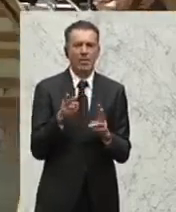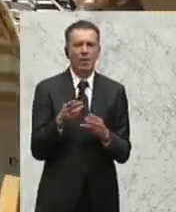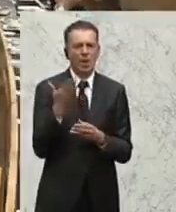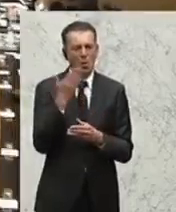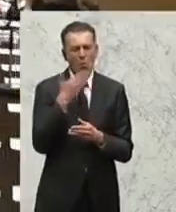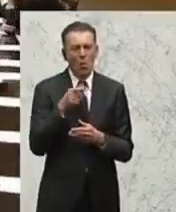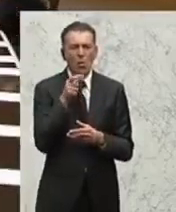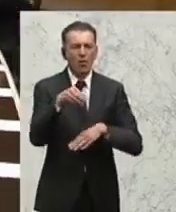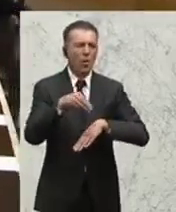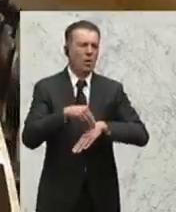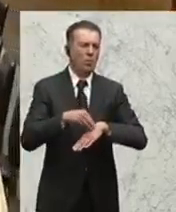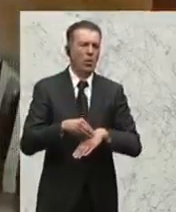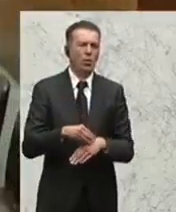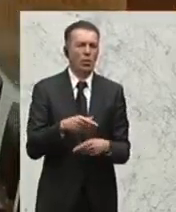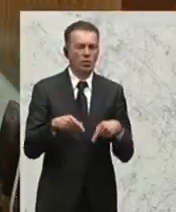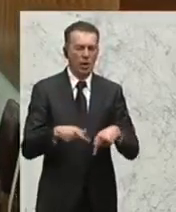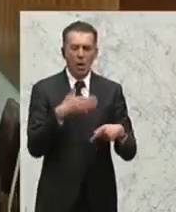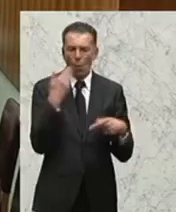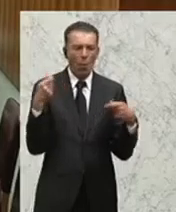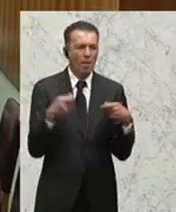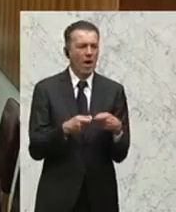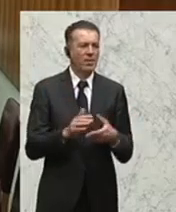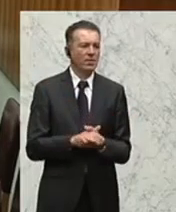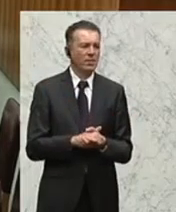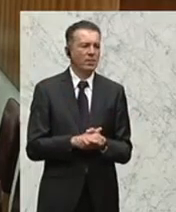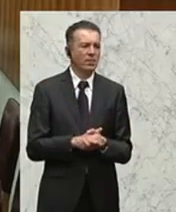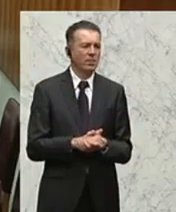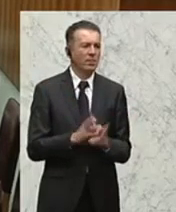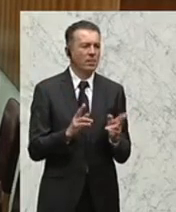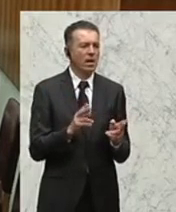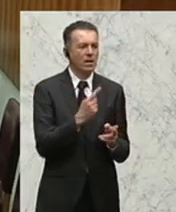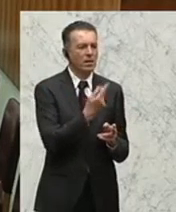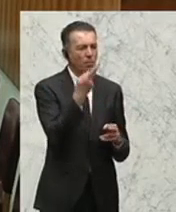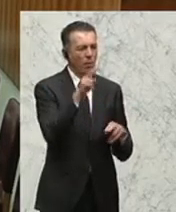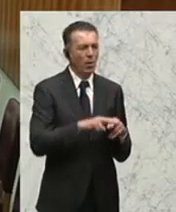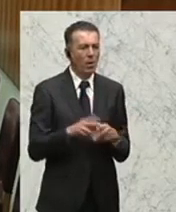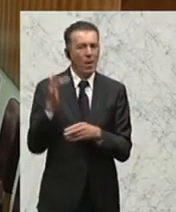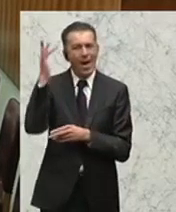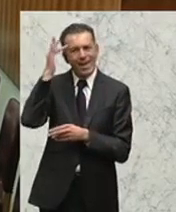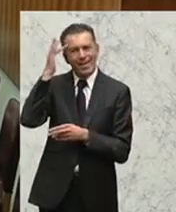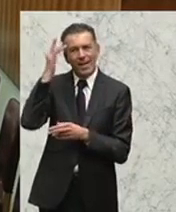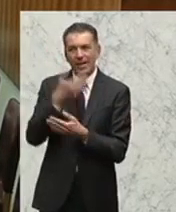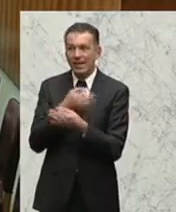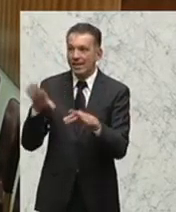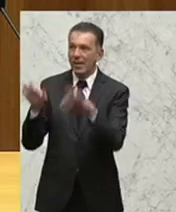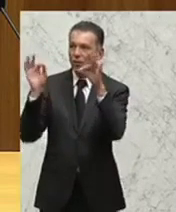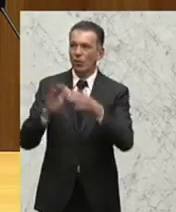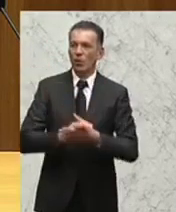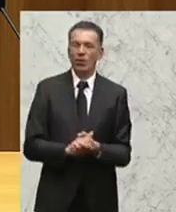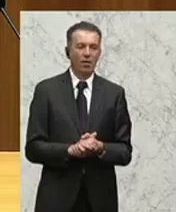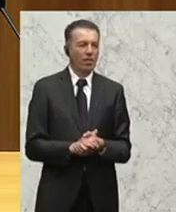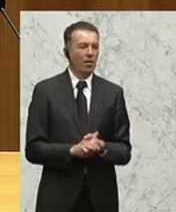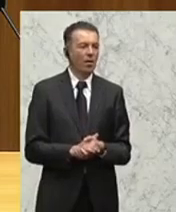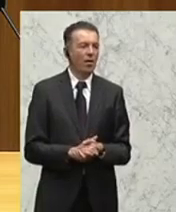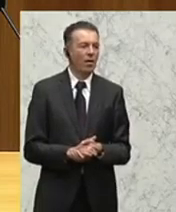blöde Wortmeldungen. Das ist hier nicht angebracht. Na ja, gut, ich meine, Sie können es selber bewerten, Herr Präsident, an Intelligenz habe ich nichts gefunden. Und dann schauen wir uns das